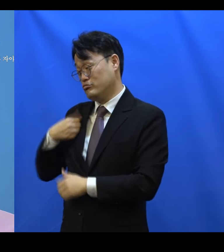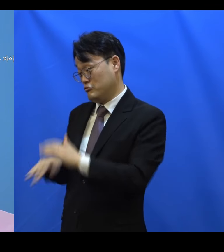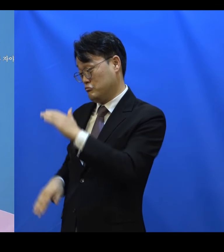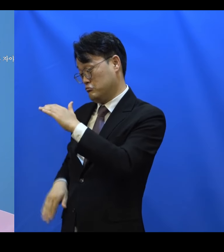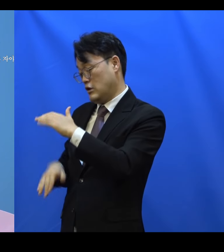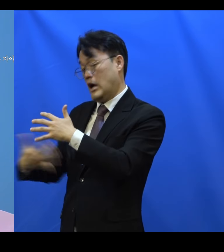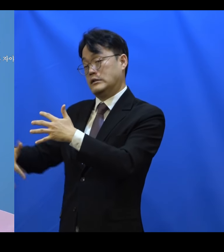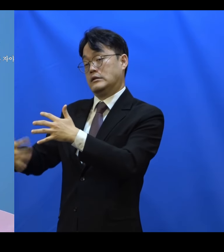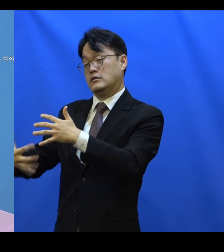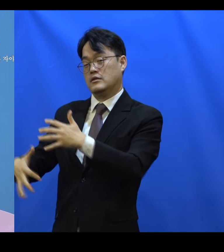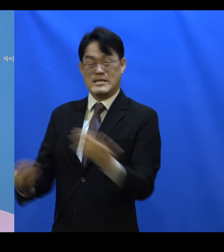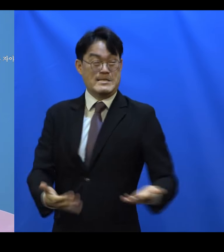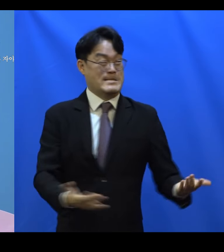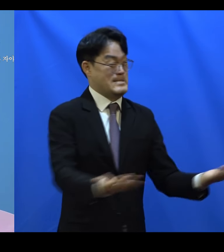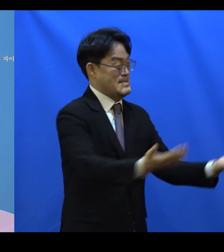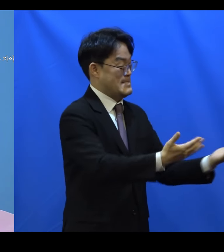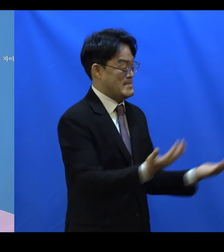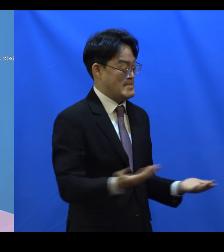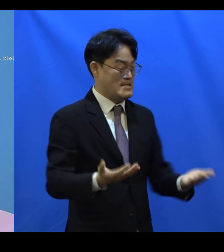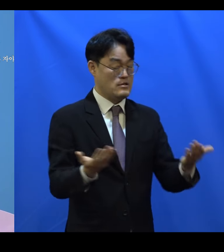있어요. 그 단계를 뛰어넘으면 안 돼.